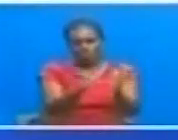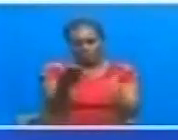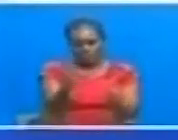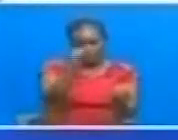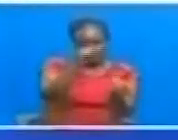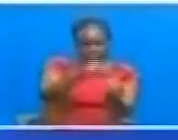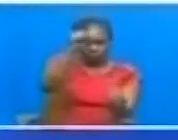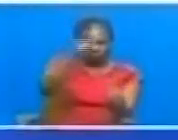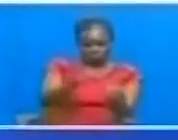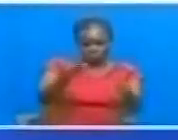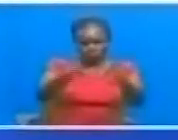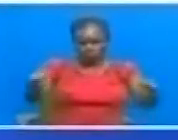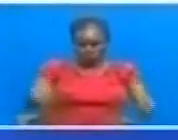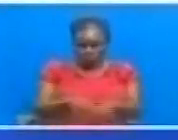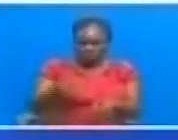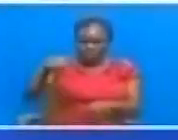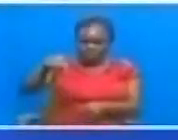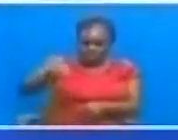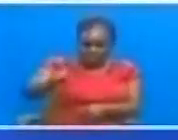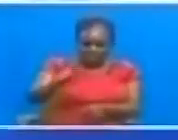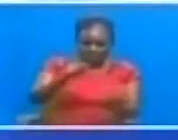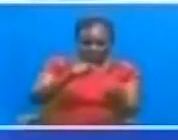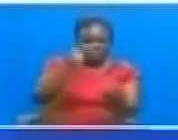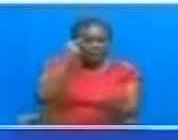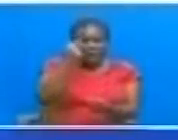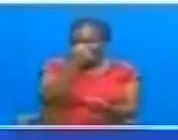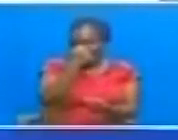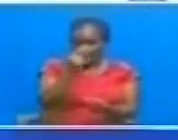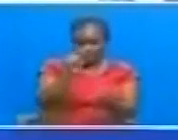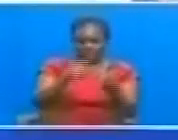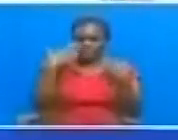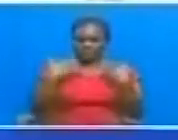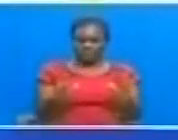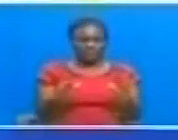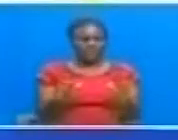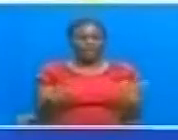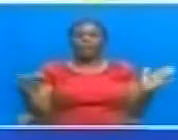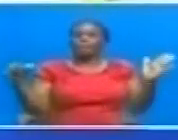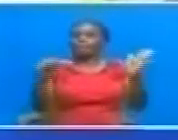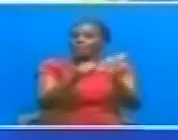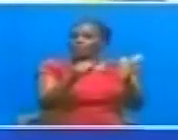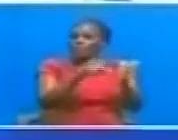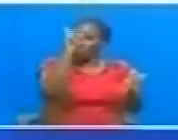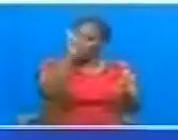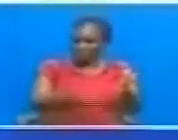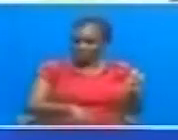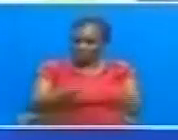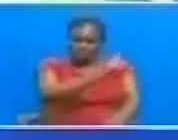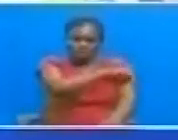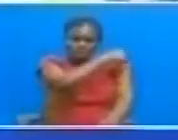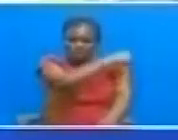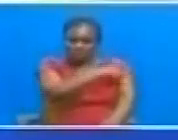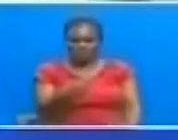hizo vitu katika laboratory, pia wao wamepimwa macho yao. Sasa ile shinda inakuanga kwa hii hospitali